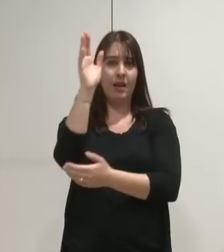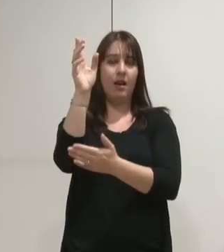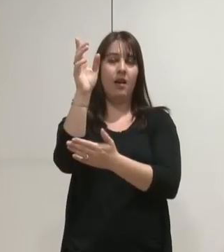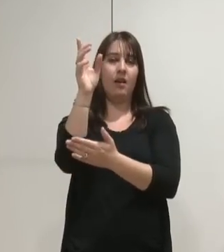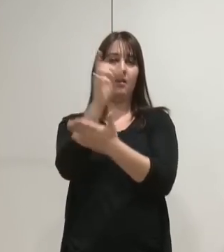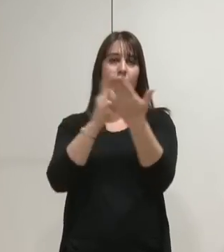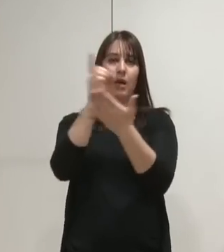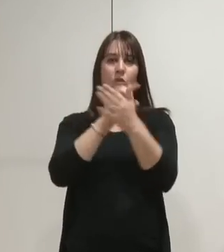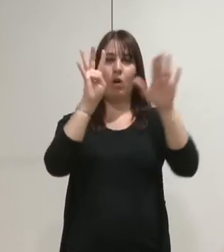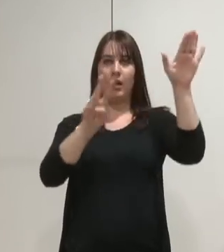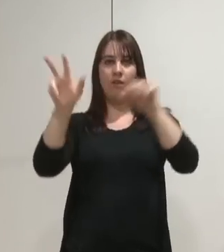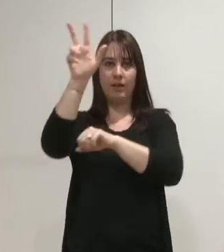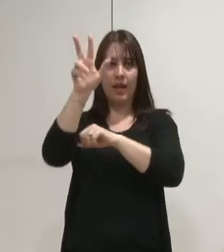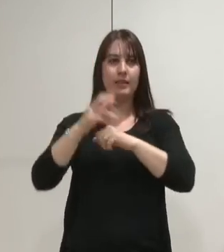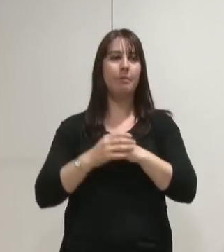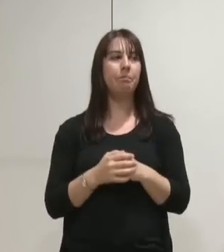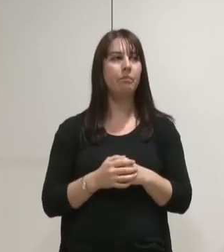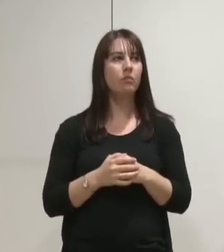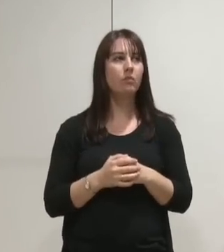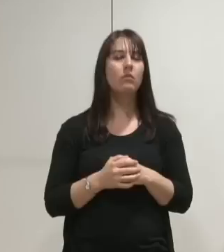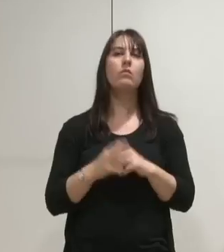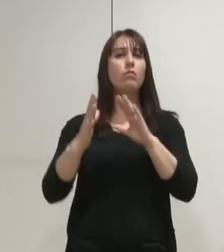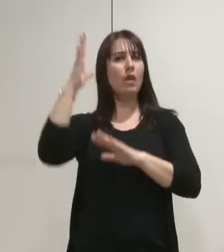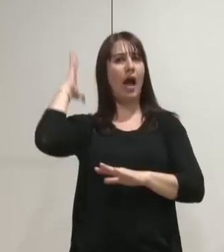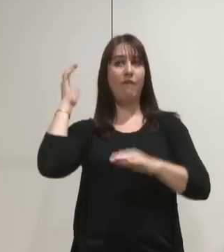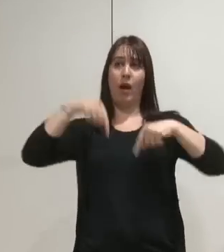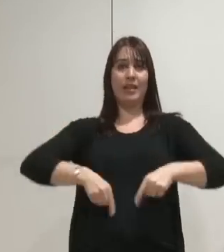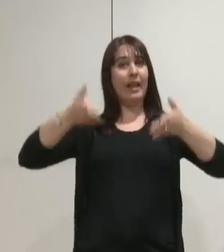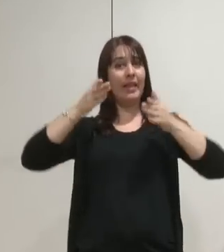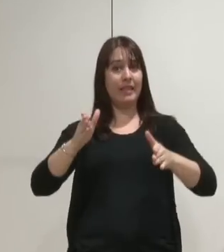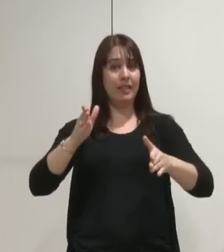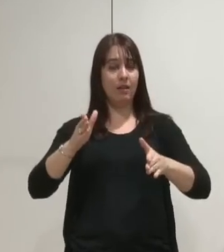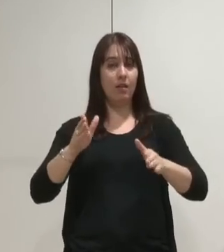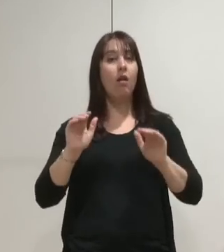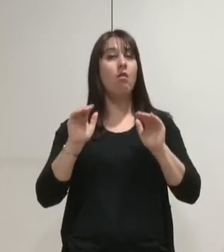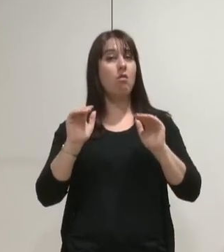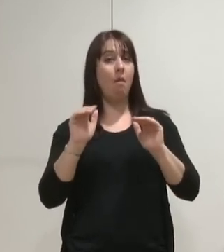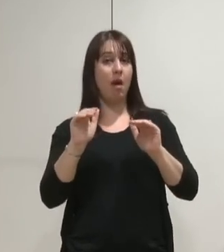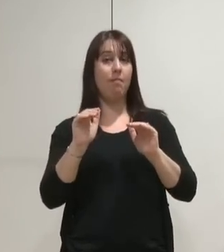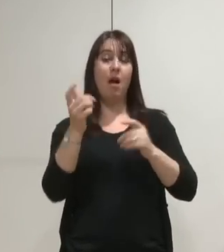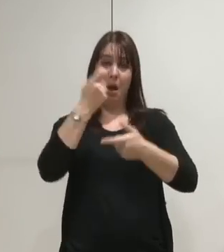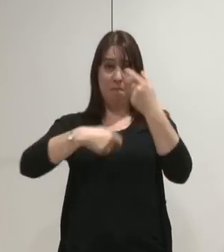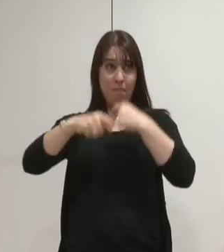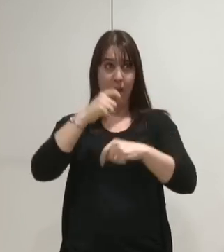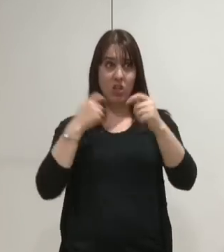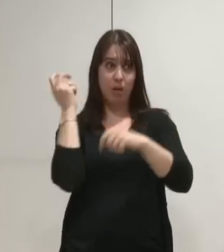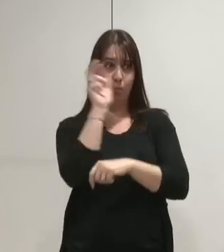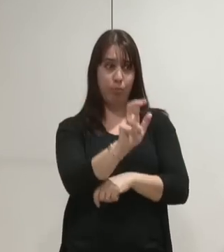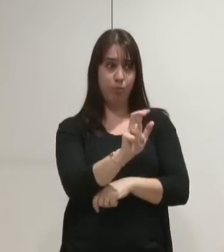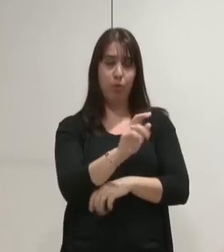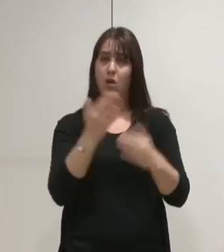Saint-Denis qui a été la décision à l'époque de l'État malgré l'attribution du marché et même la